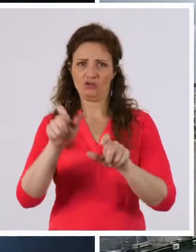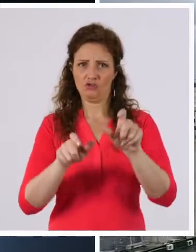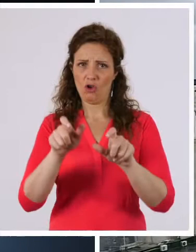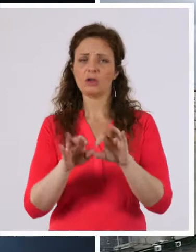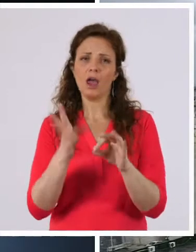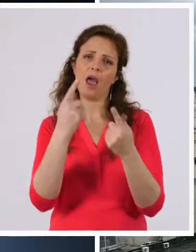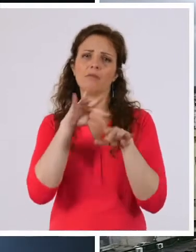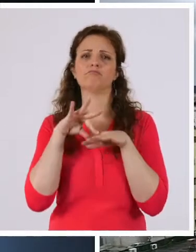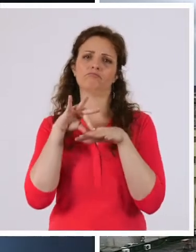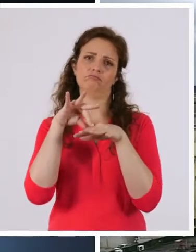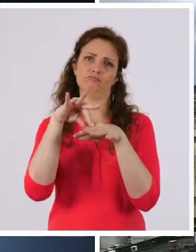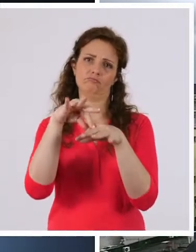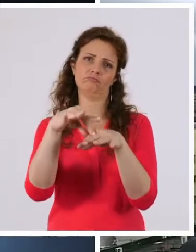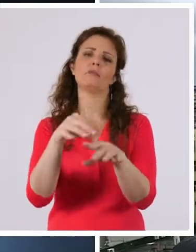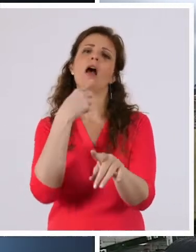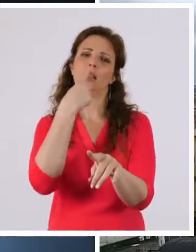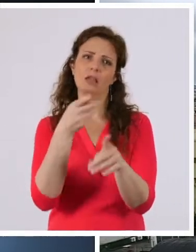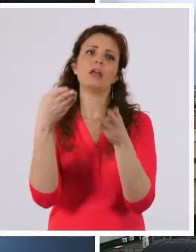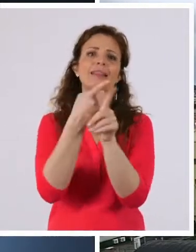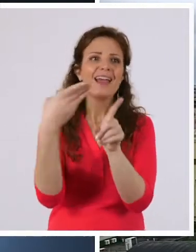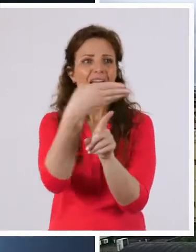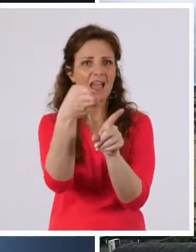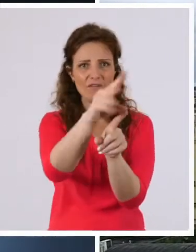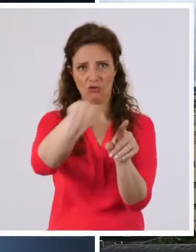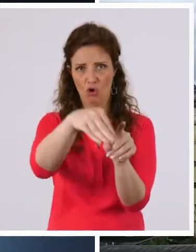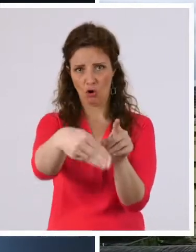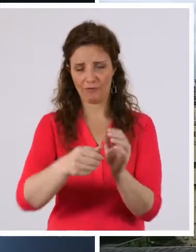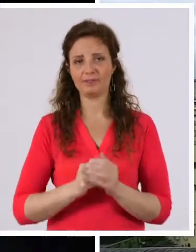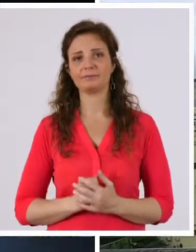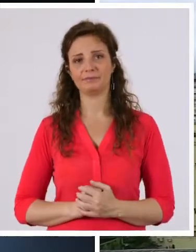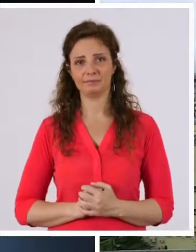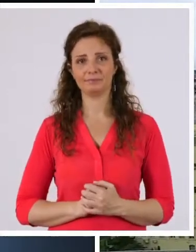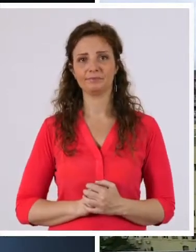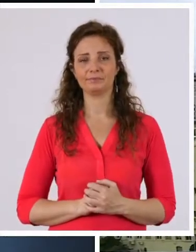presidio vi instraderà verso la vostra zattera di salvataggio.